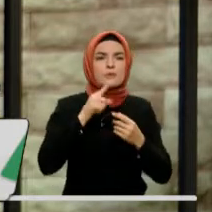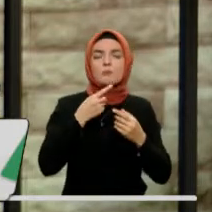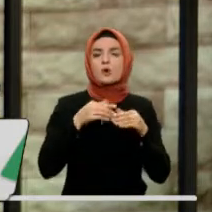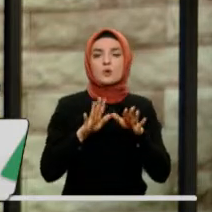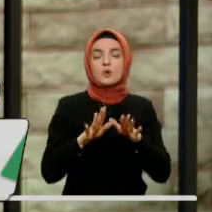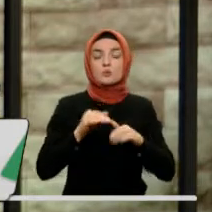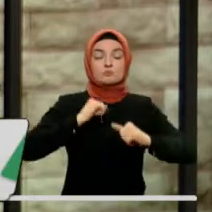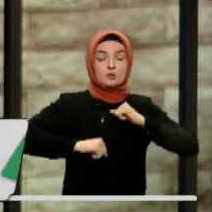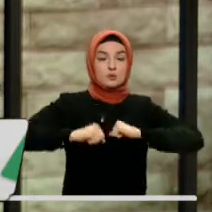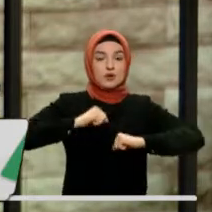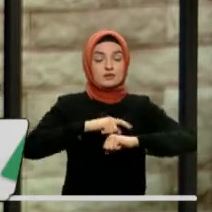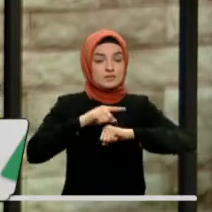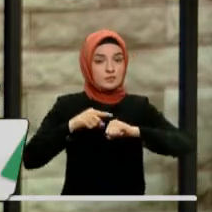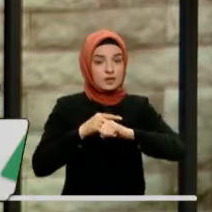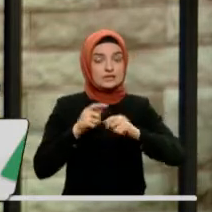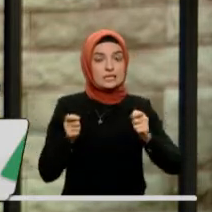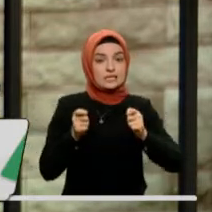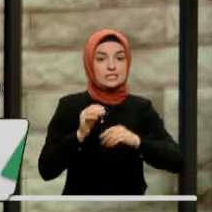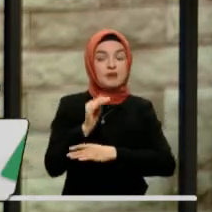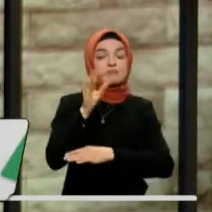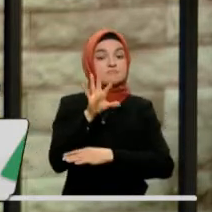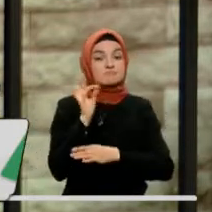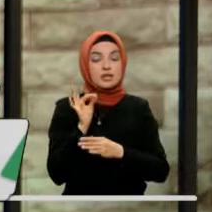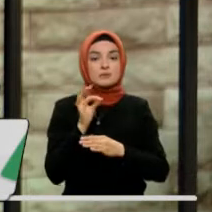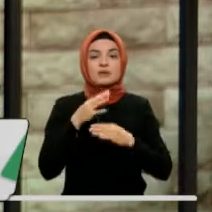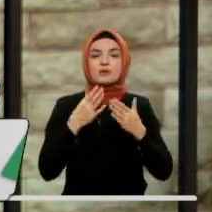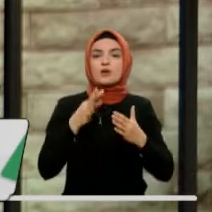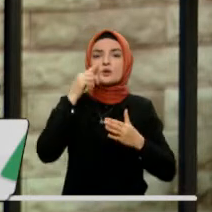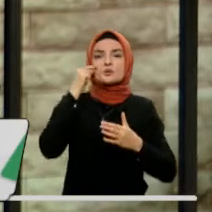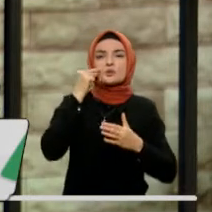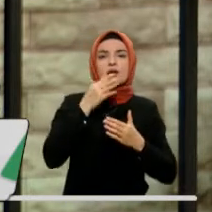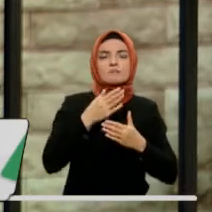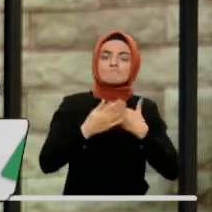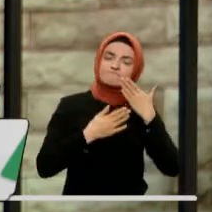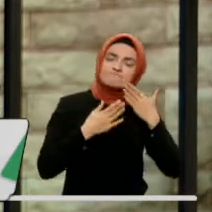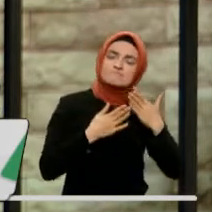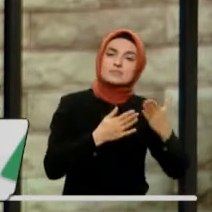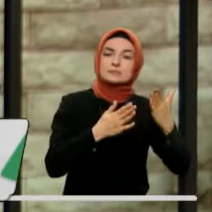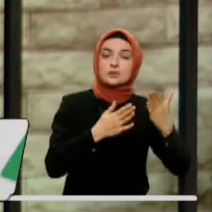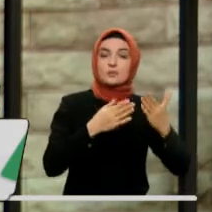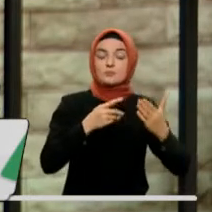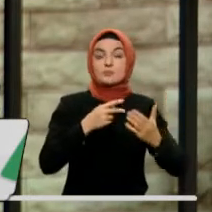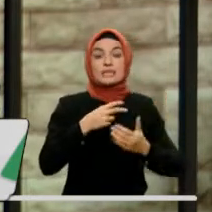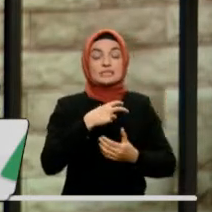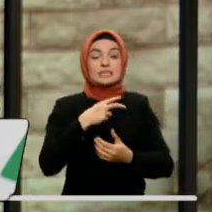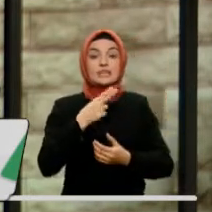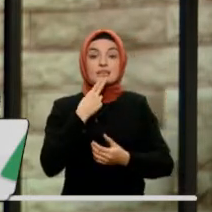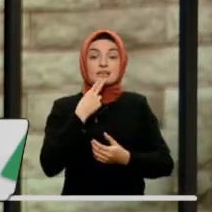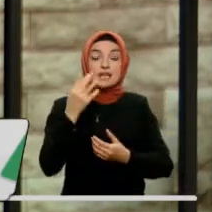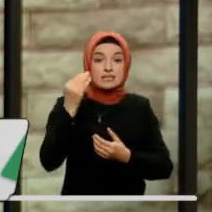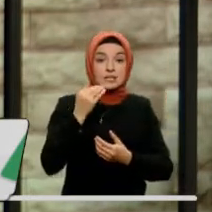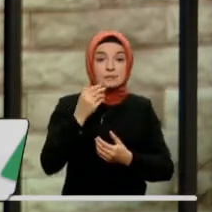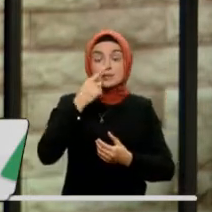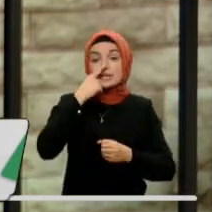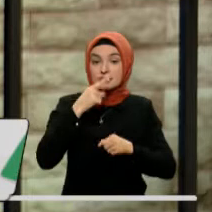döneminde ya da iş hayatında seçmişse, daha çok erkekler kapılıp gidiyorlar. Kızlar geliyor diyor ki mesela hocam inançlı biri olsun